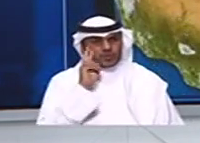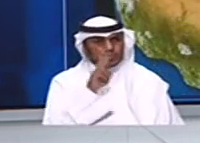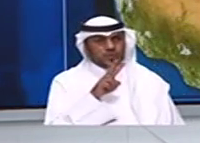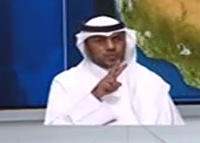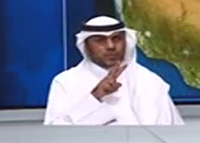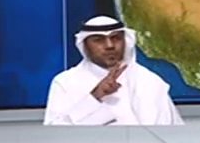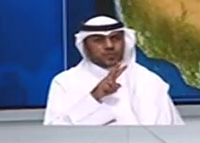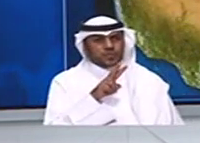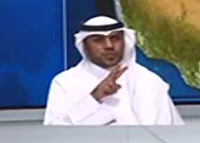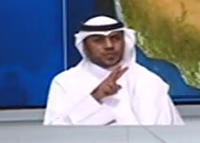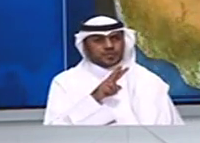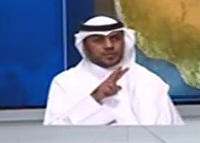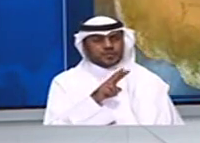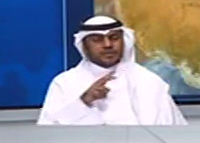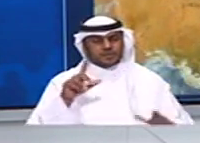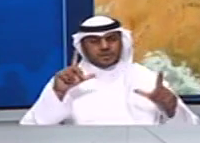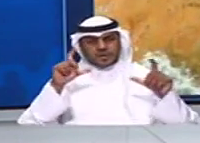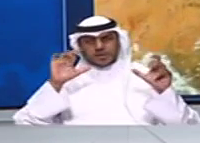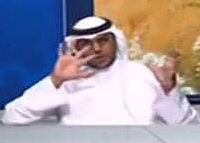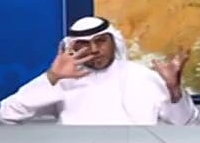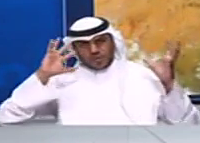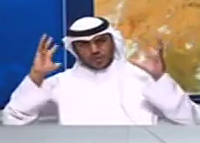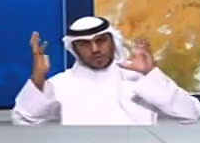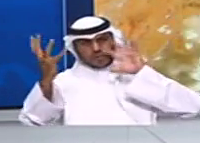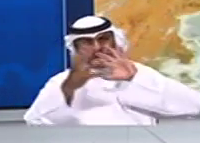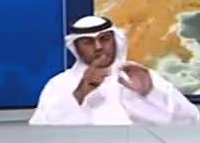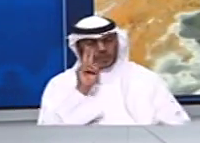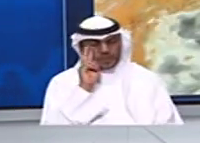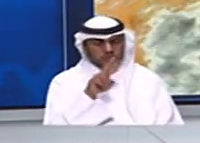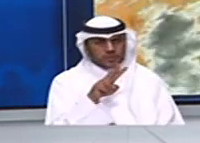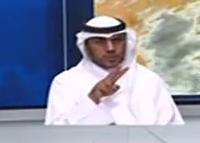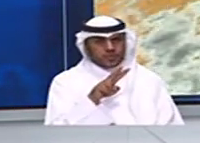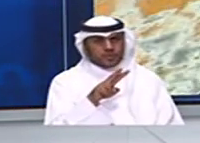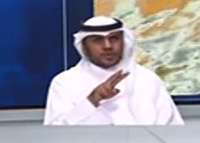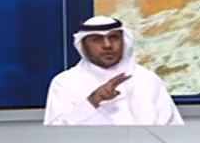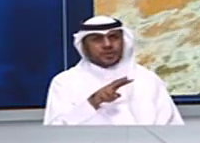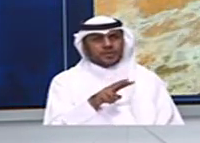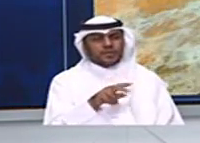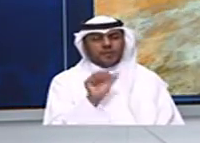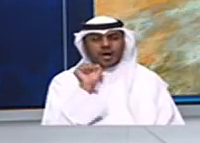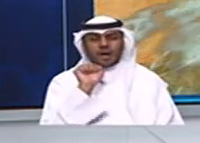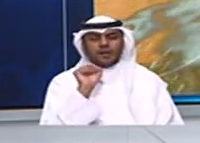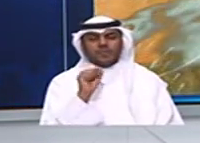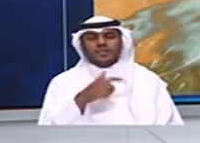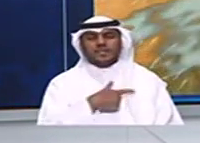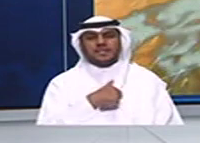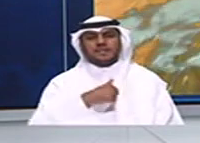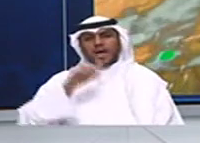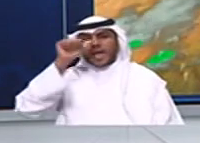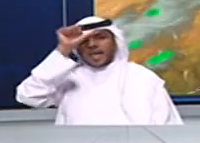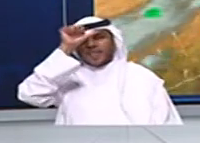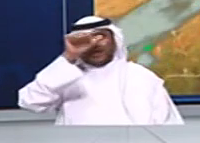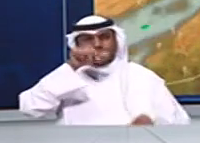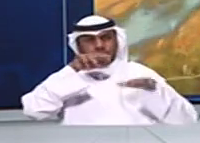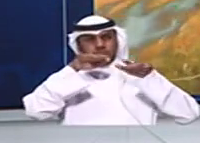السماء صافية وخالية من السحب، وأيضا لا تزال البلاد تحت تأثير امتداد منخفض الهند الموسمي اللي مأثر علينا ومأثر على شبه الجزيرة